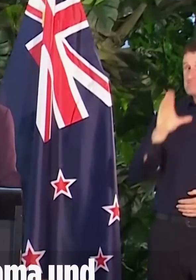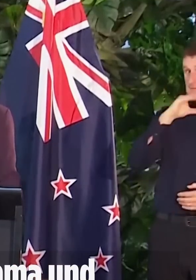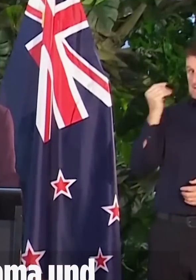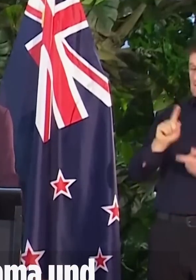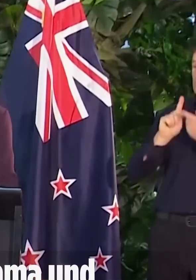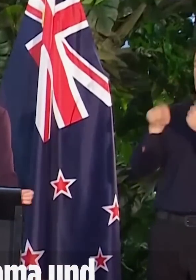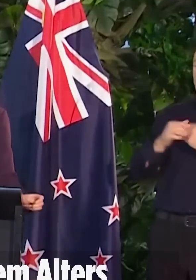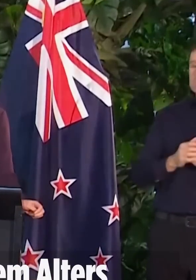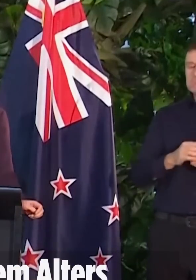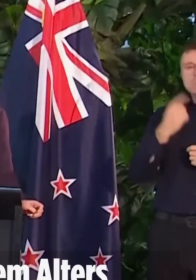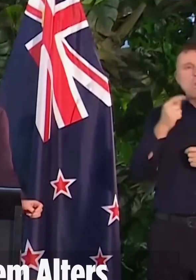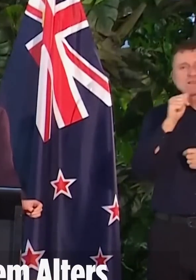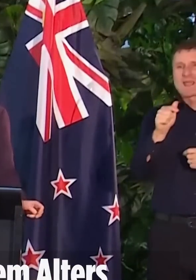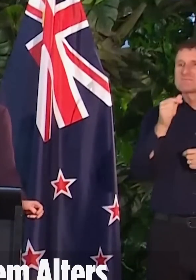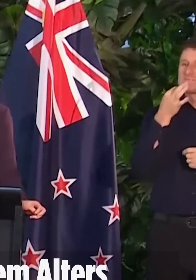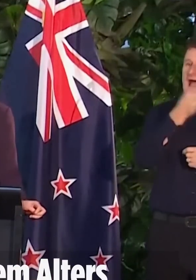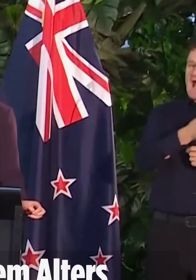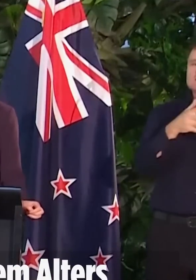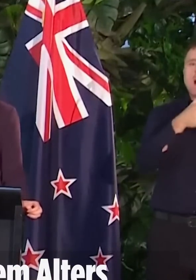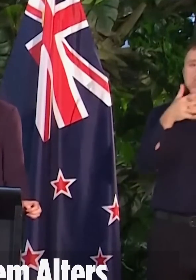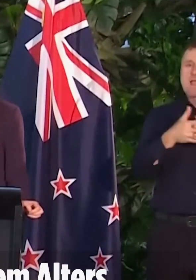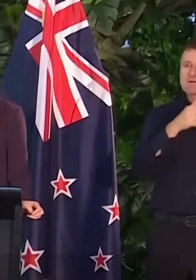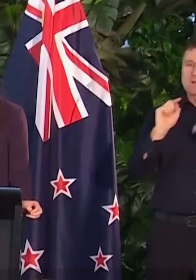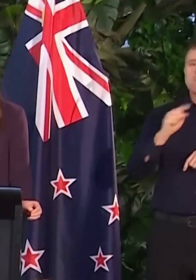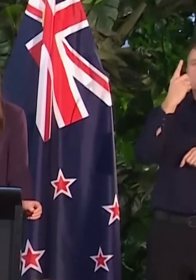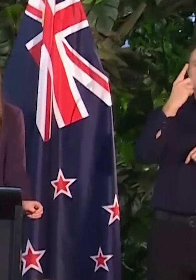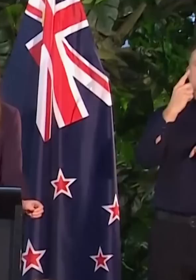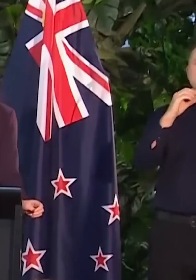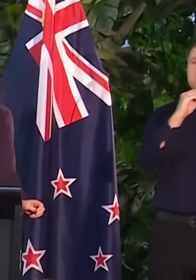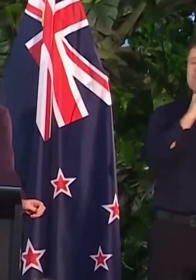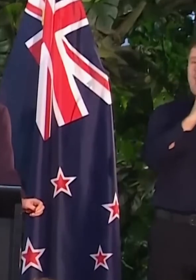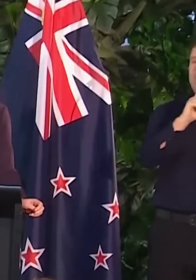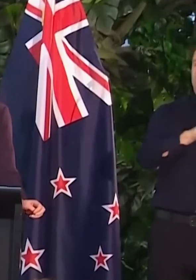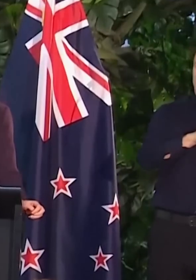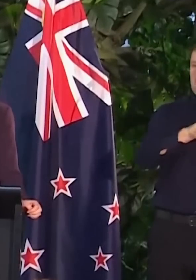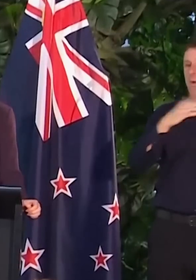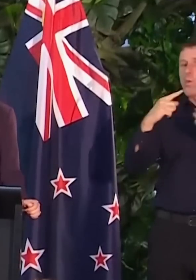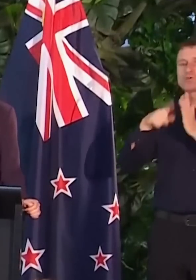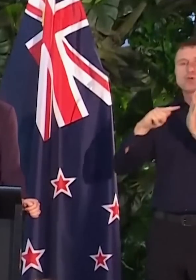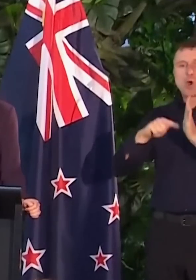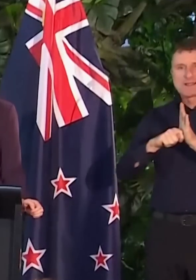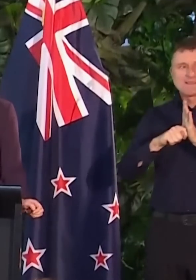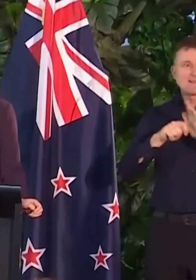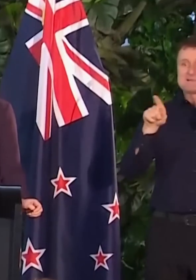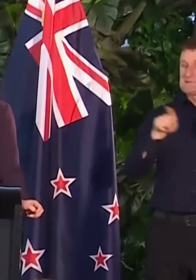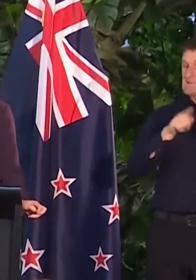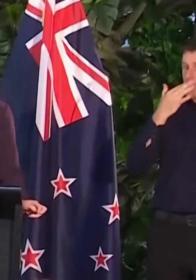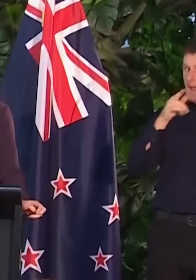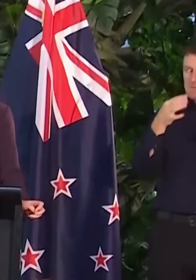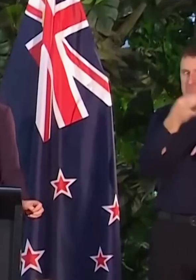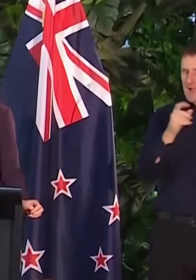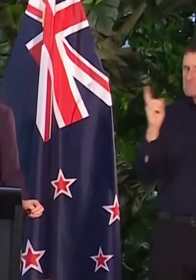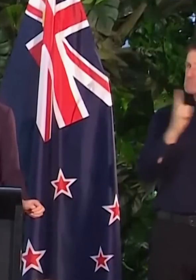ever asked Barack Obama and John Key if they met because they were of similar age. Die 42- und 37-jährigen